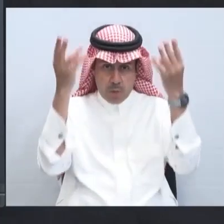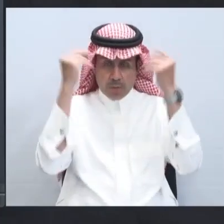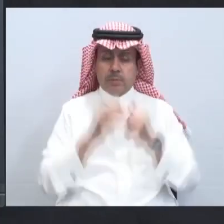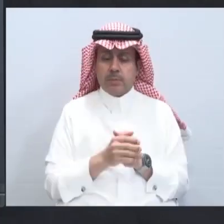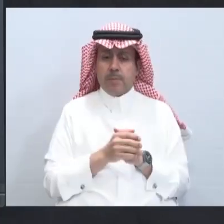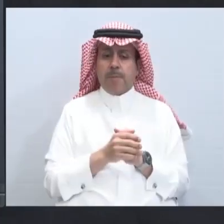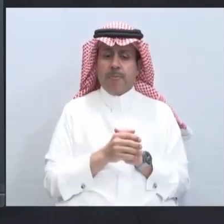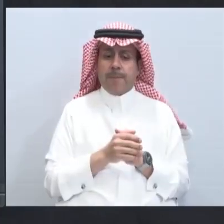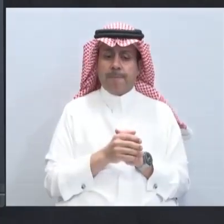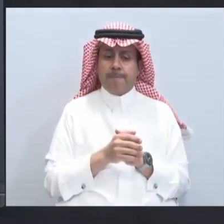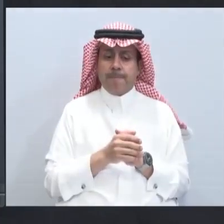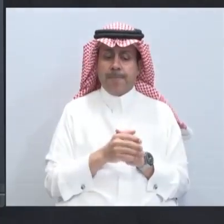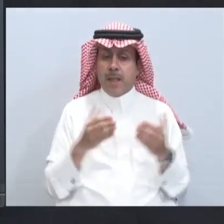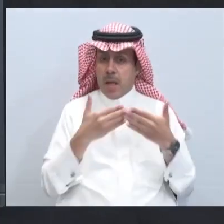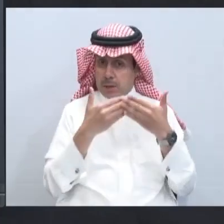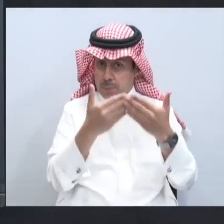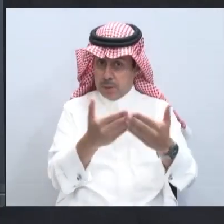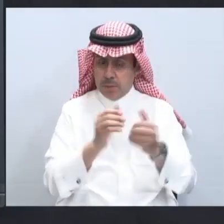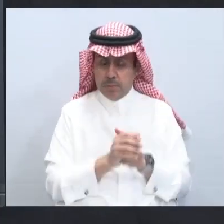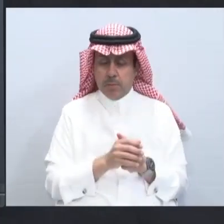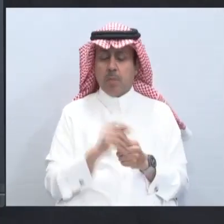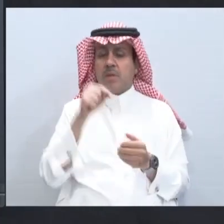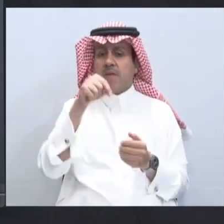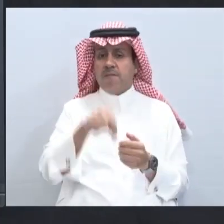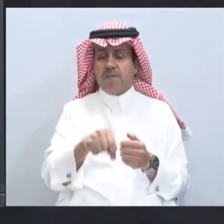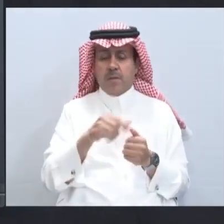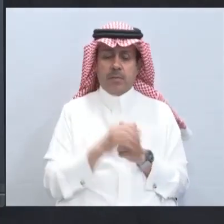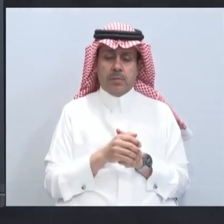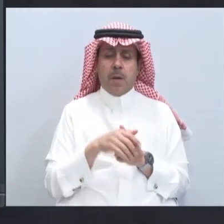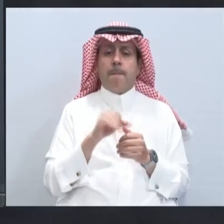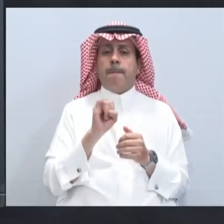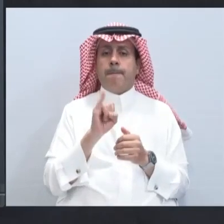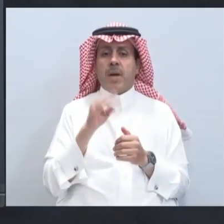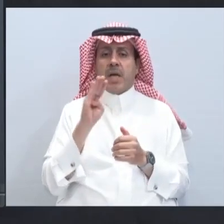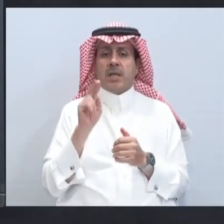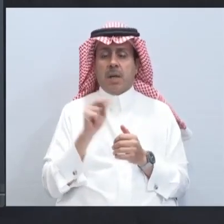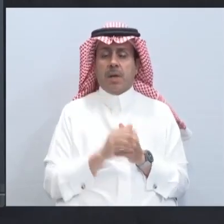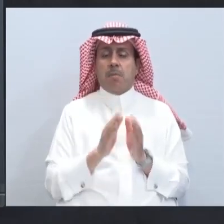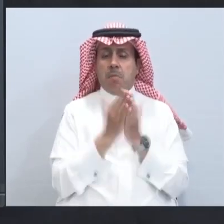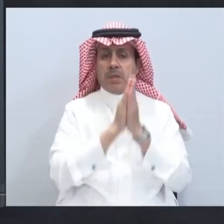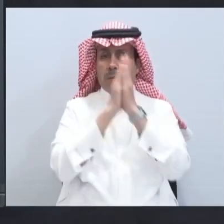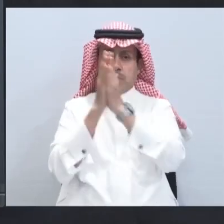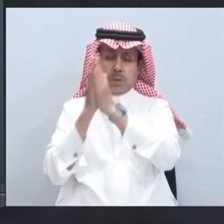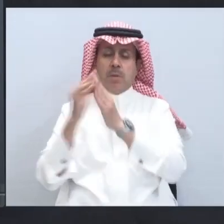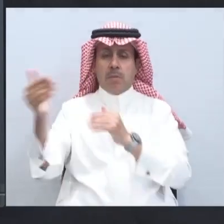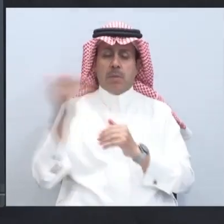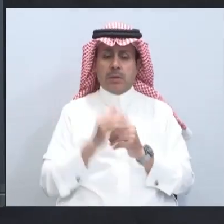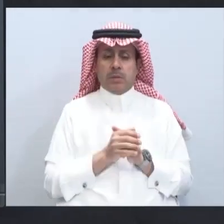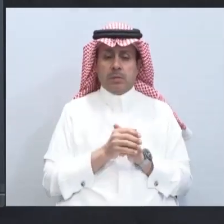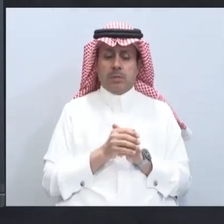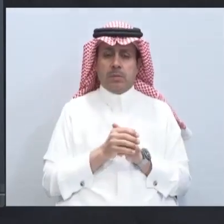خدمات تقليديه او خدمات متواجده في المكتبات مراكز المعلومات مثل الخدمات المرجعيه